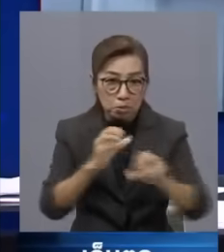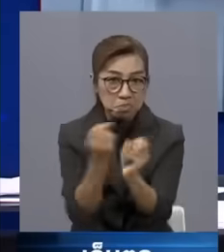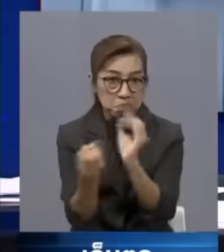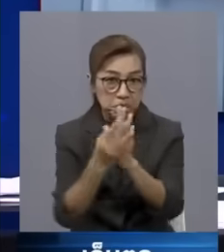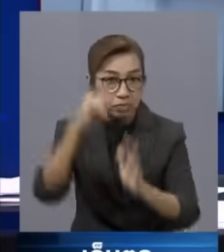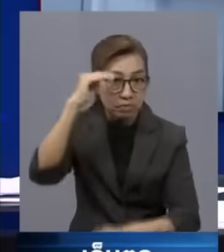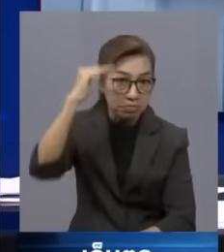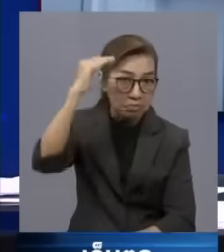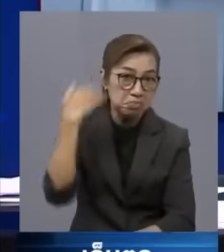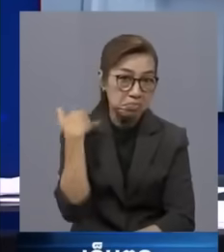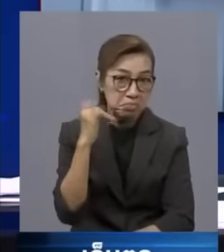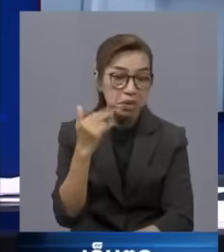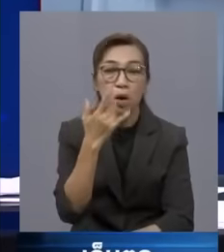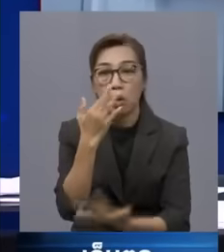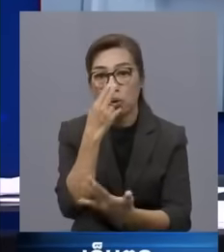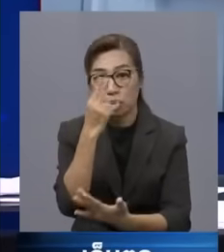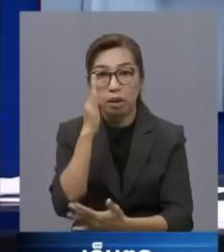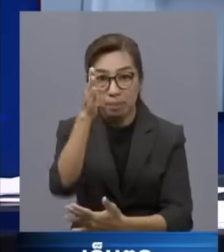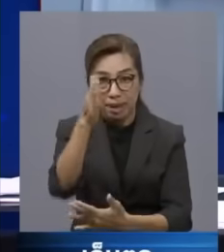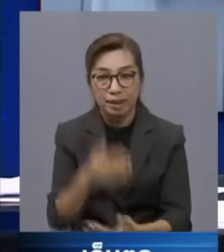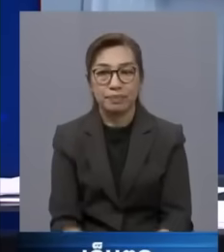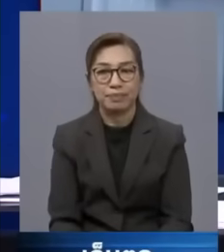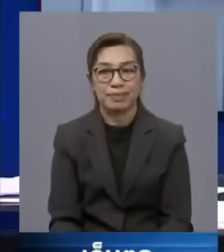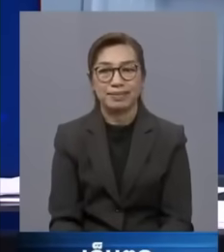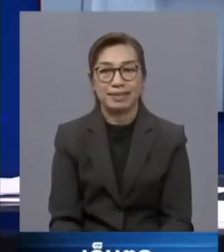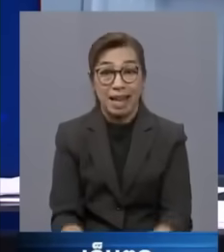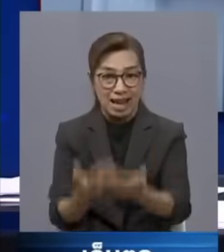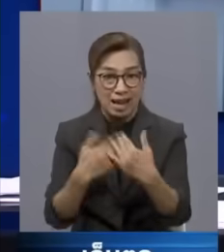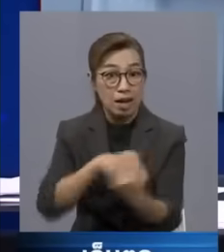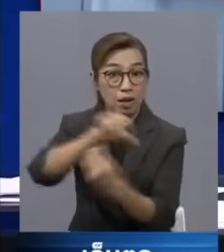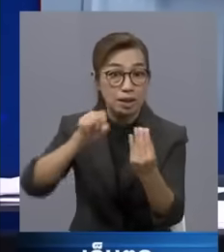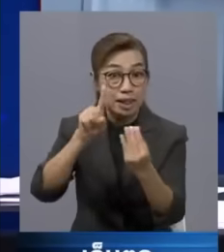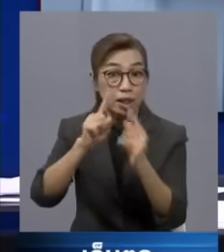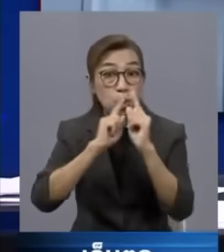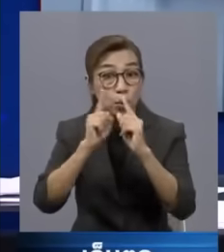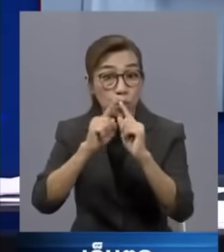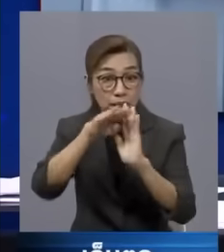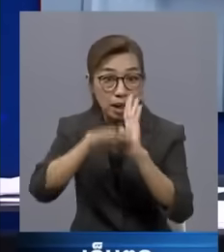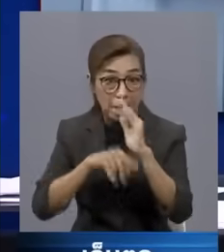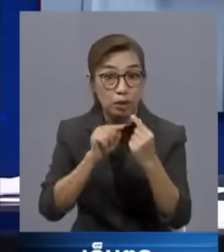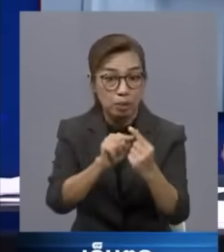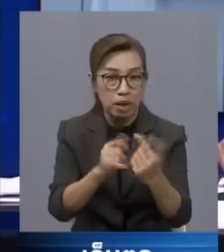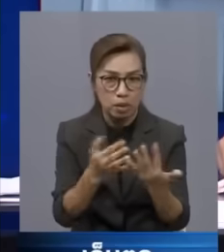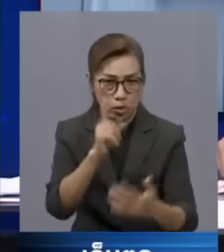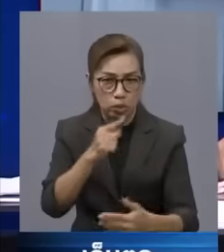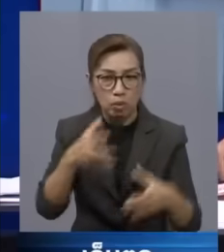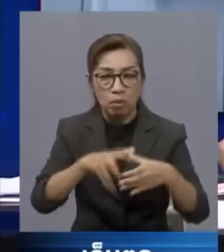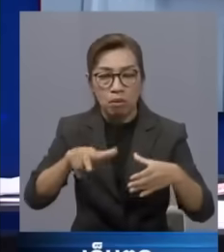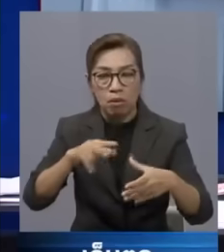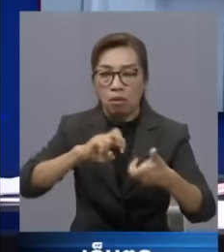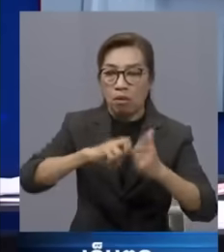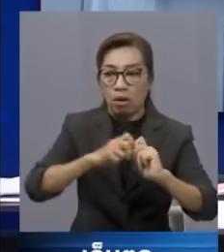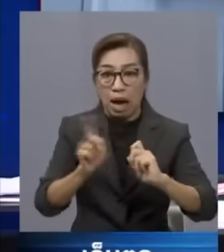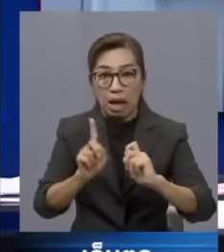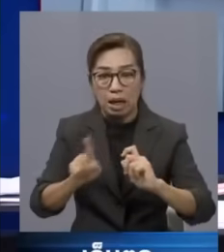กระทบต่อคุณเศรษฐาหรือไม่ก็ต้องติดตามนะครับส่วนรายการฐาน Talkวันนี้คุณผู้ชมอย่าเพิ่งเปลี่ยนช่องไปไหนนะครับเพื่อไทยตอนนี้เจอศึกใหญ่